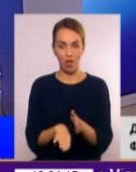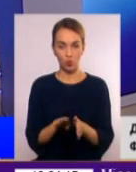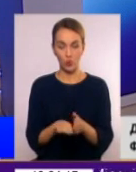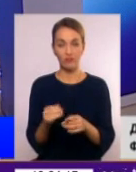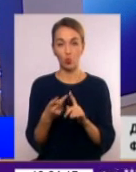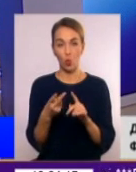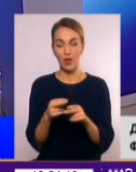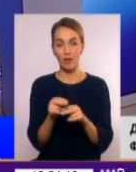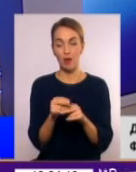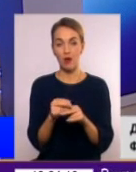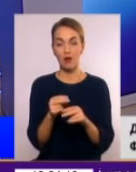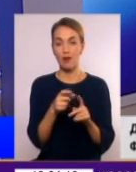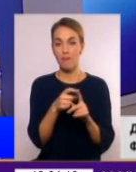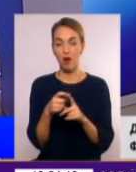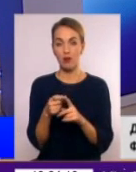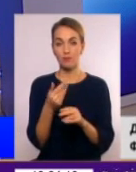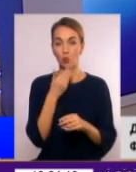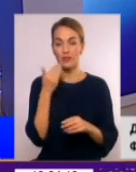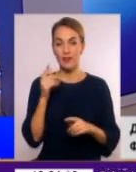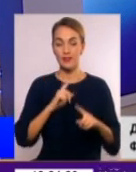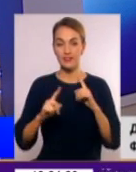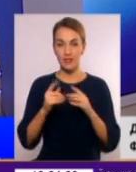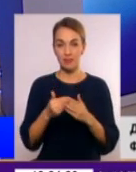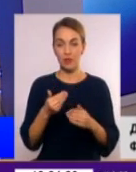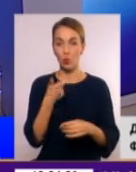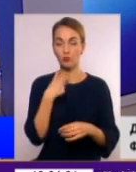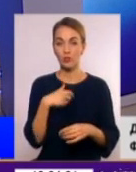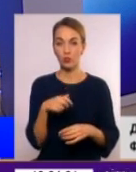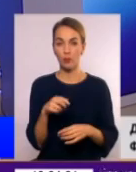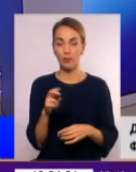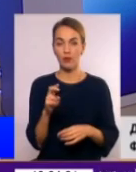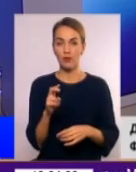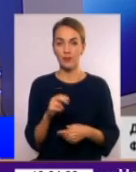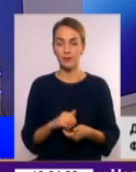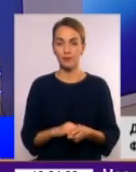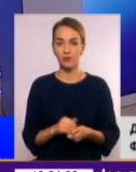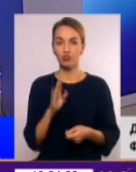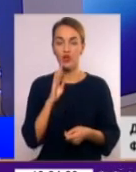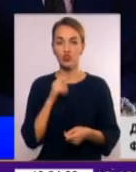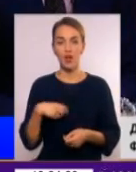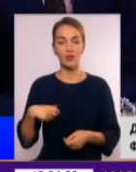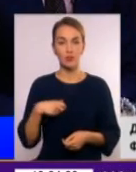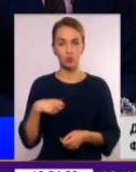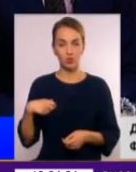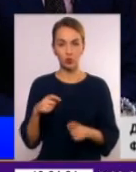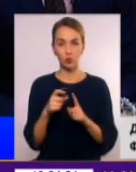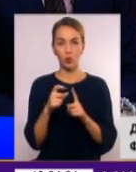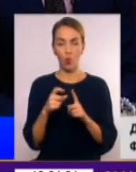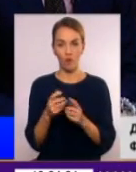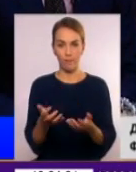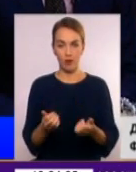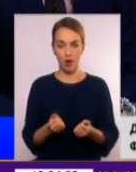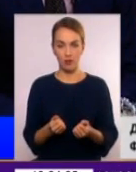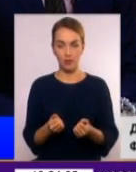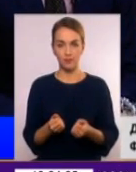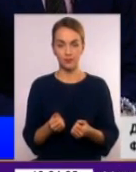Вы знаете, вот это на этом мне, в последней сессии перед господином Бригнецом женщина-депутат слово брала.